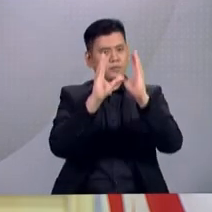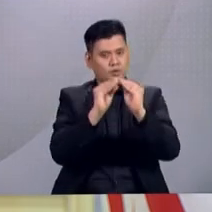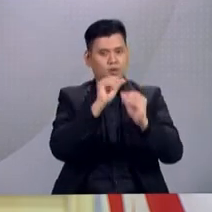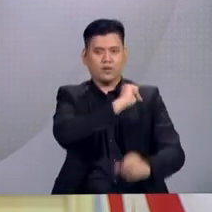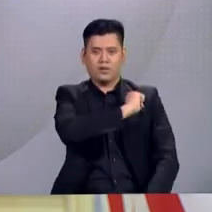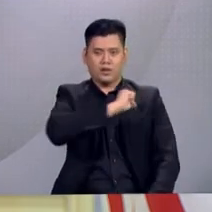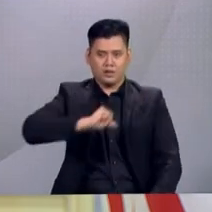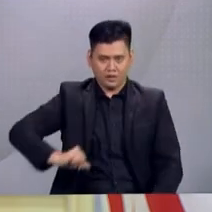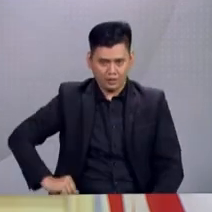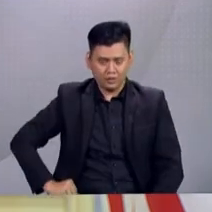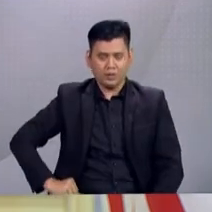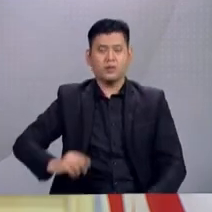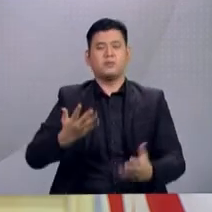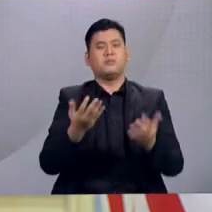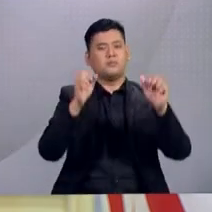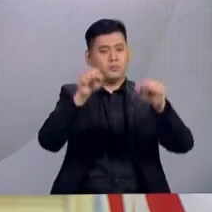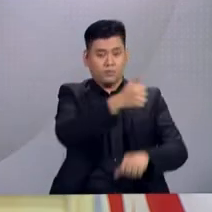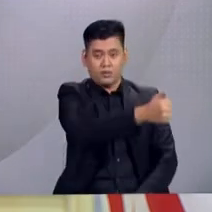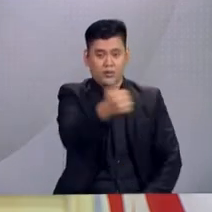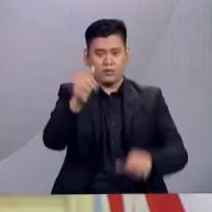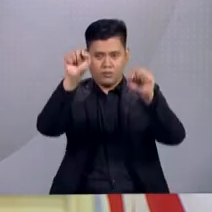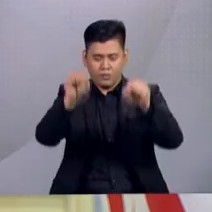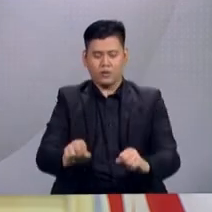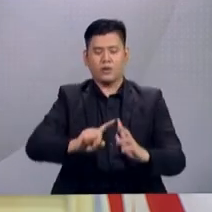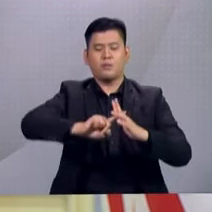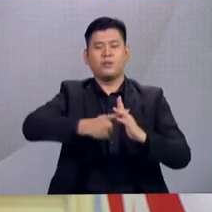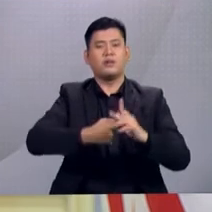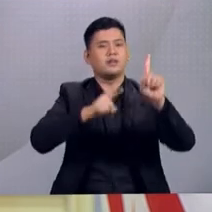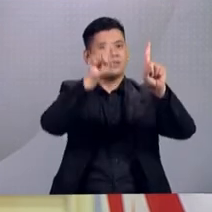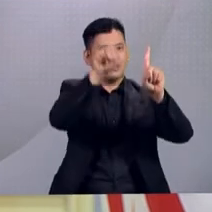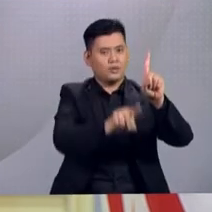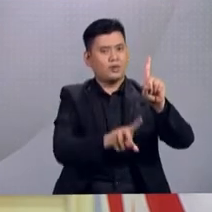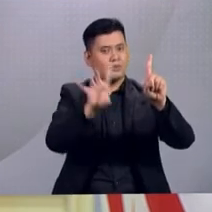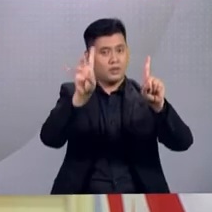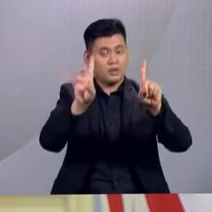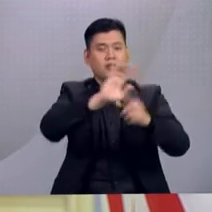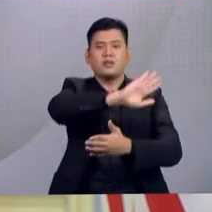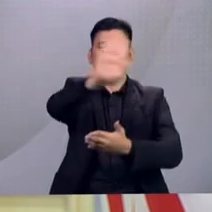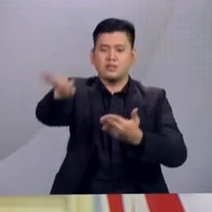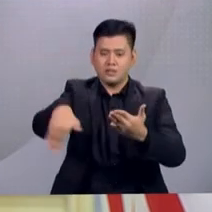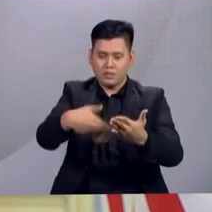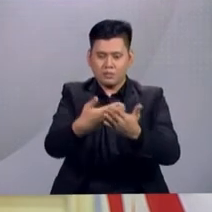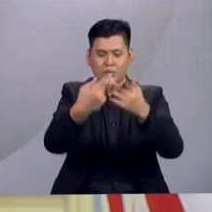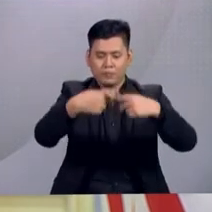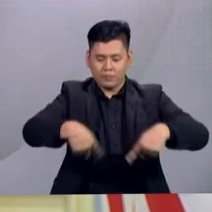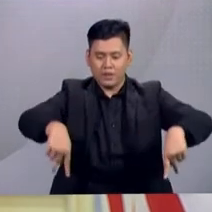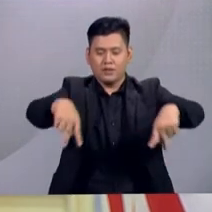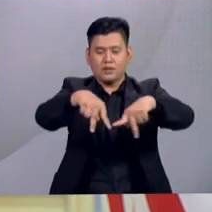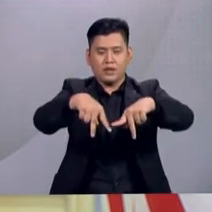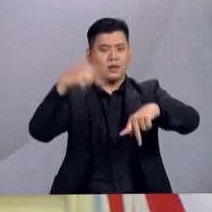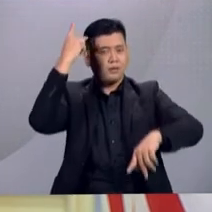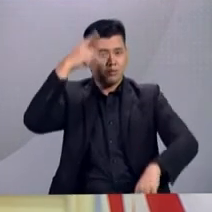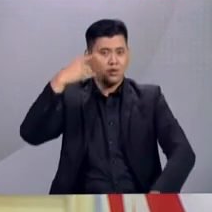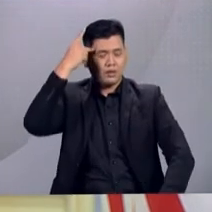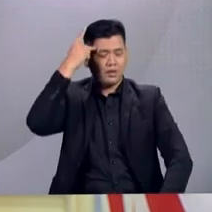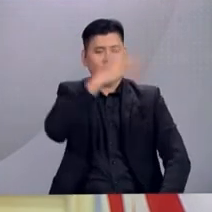masing-masing mulai daripada 1 Julai. Dan semua selain pada parti politik, semua